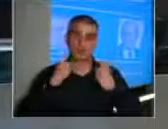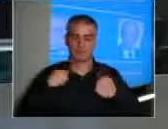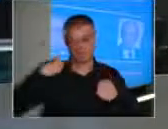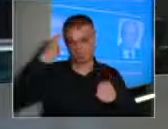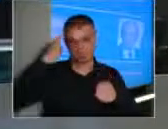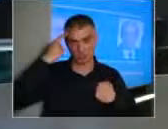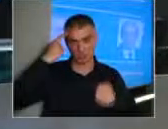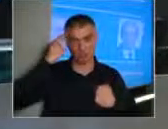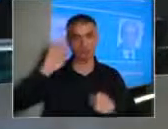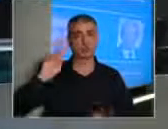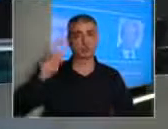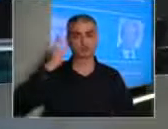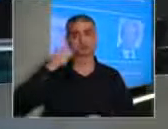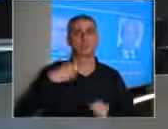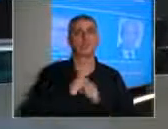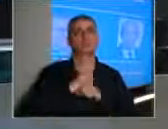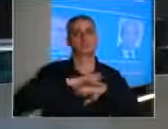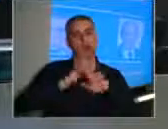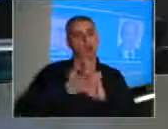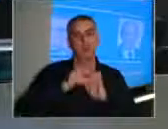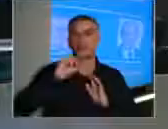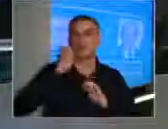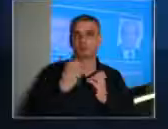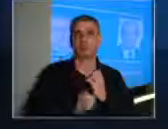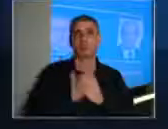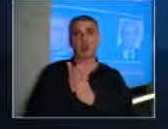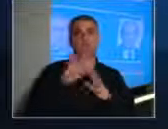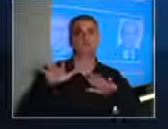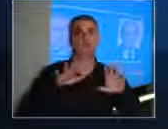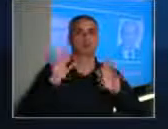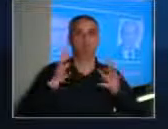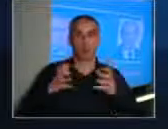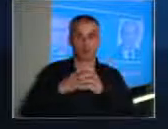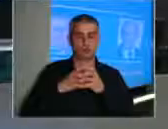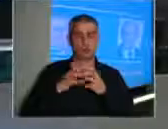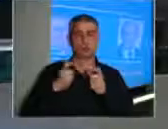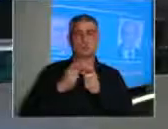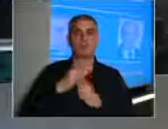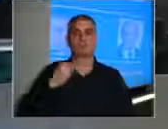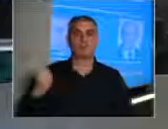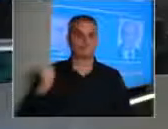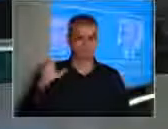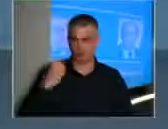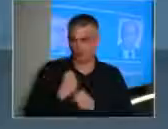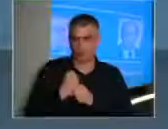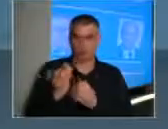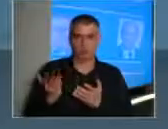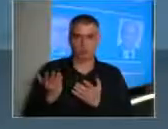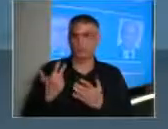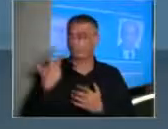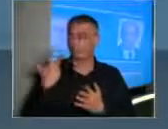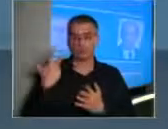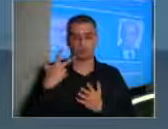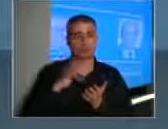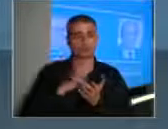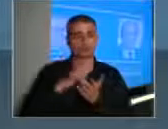יודע שהעמדה של נתניהו שצריך לעשות הכל, כדי קודם כל להקים הממשלה של הגוש, של מפלגות הימין, אגב, הוא גם עשה את זה. בשלושת